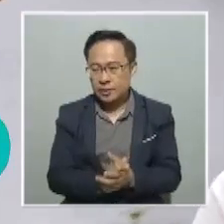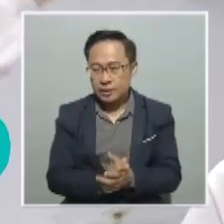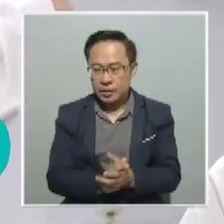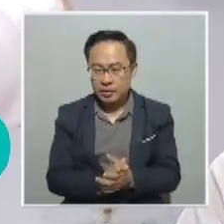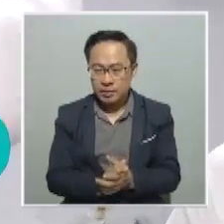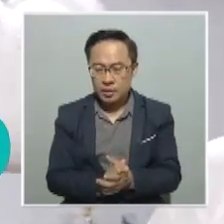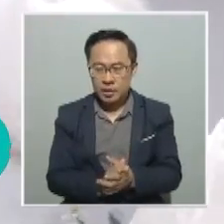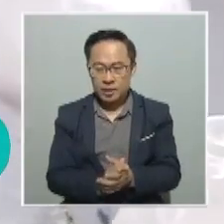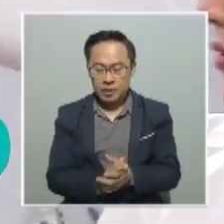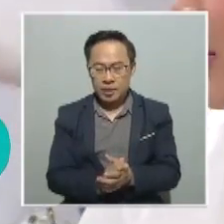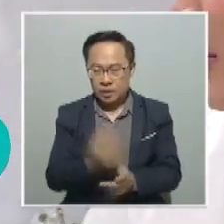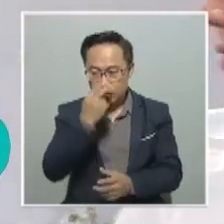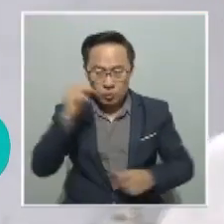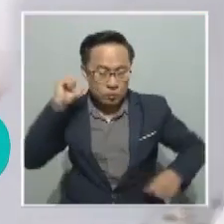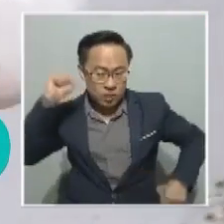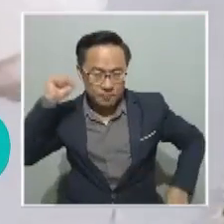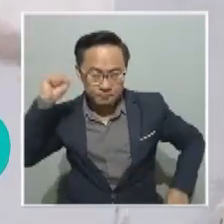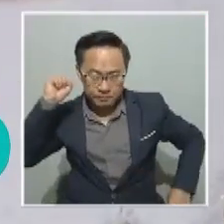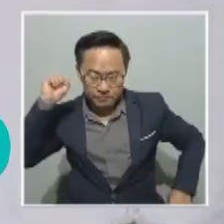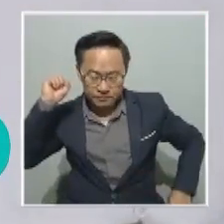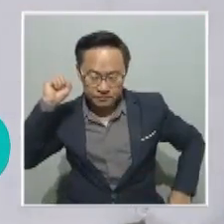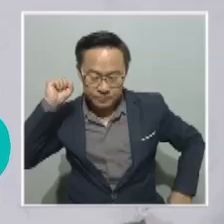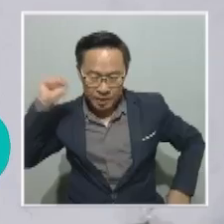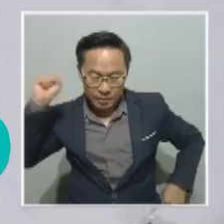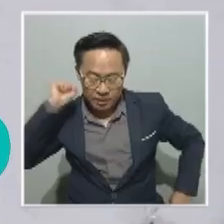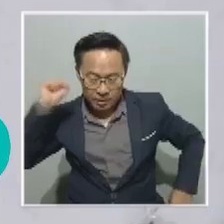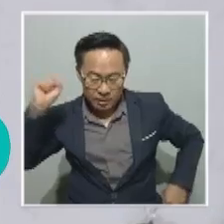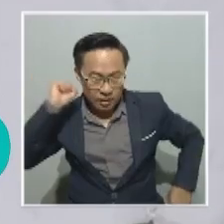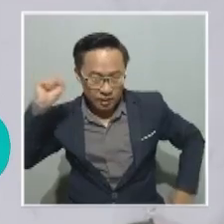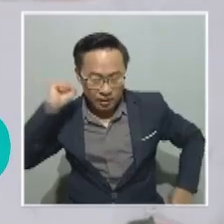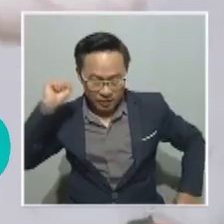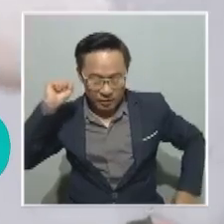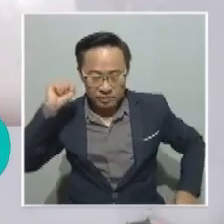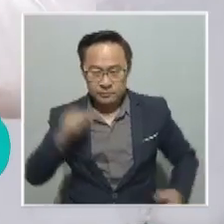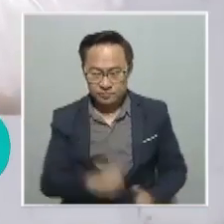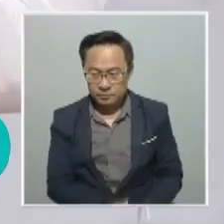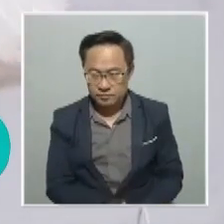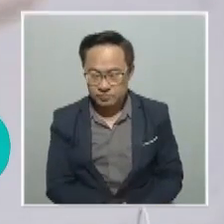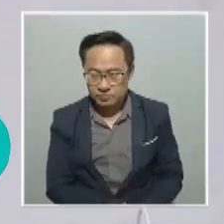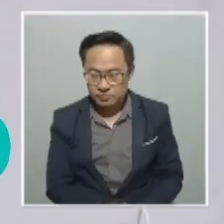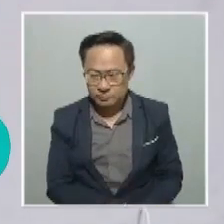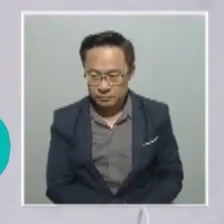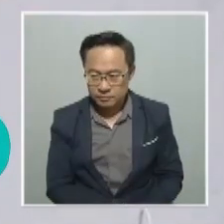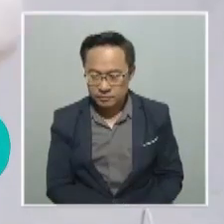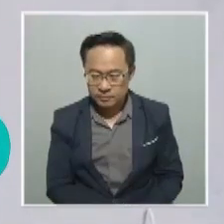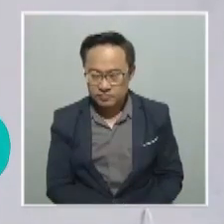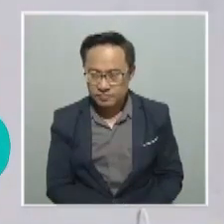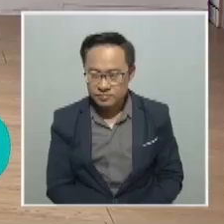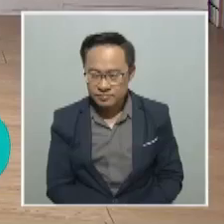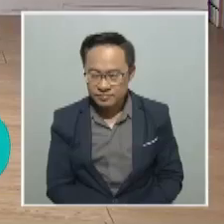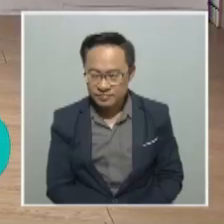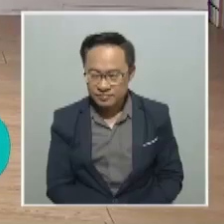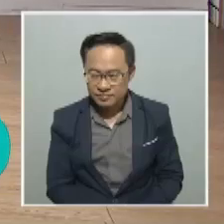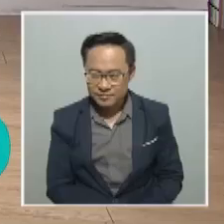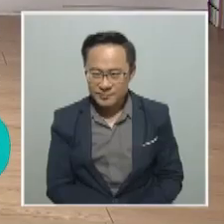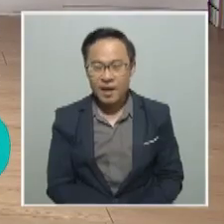านบอกคุณหมอหันหลังหน่อยได้ไหมฮะดูเซ็กซี่มากผันหลังของคุณหมอช่วยโชว์หน่อยเออ ยกนี้นะครับรู้สึกไม่ปลอดภัยไม่รู้นะหันหลังให้กล้องเนี่ย ลง